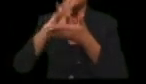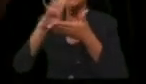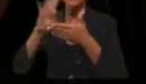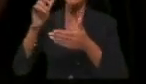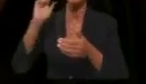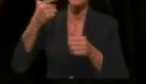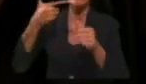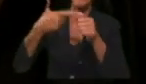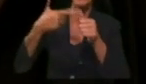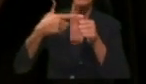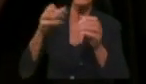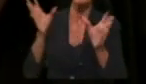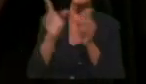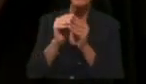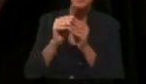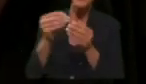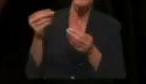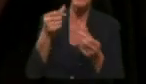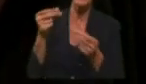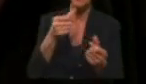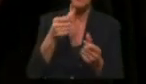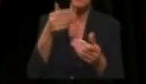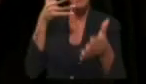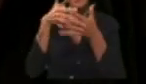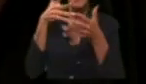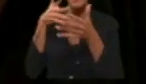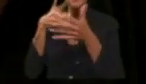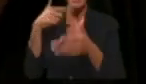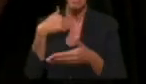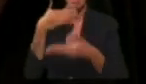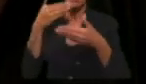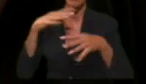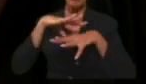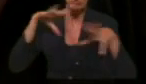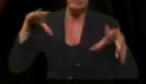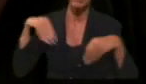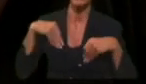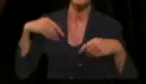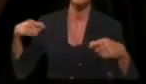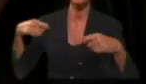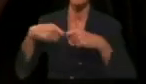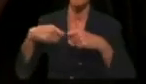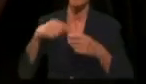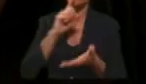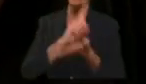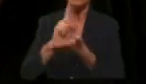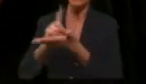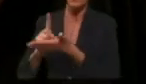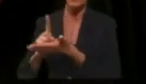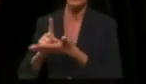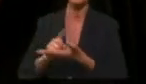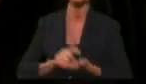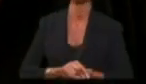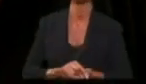2014-2020. To są nasze wspólne sukcesy, Szanowni Państwo, dlatego bardzo dziękuję beneficjentom, których tutaj mamy, za to, że się przyczynili, dygresja.